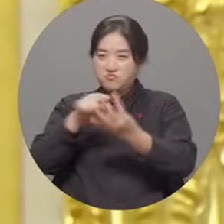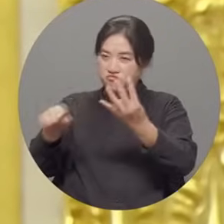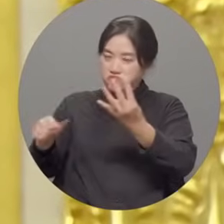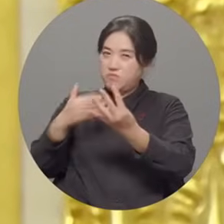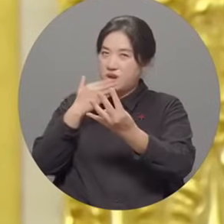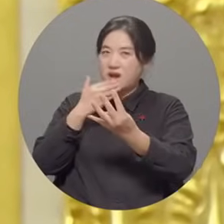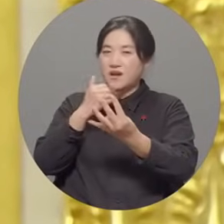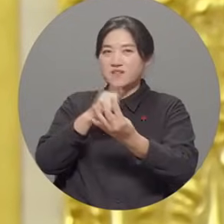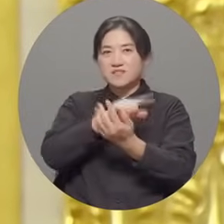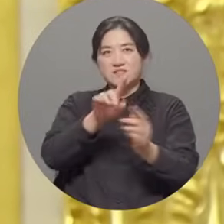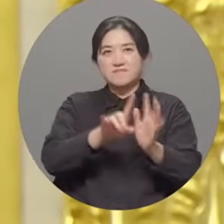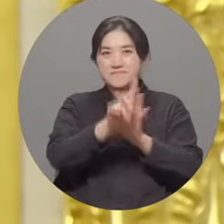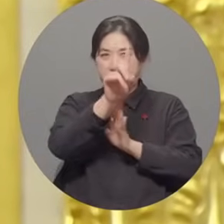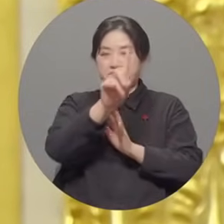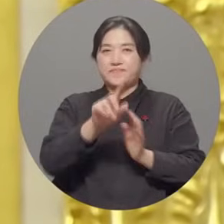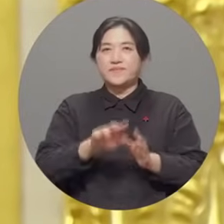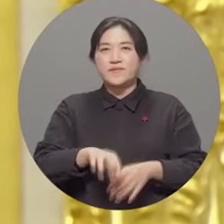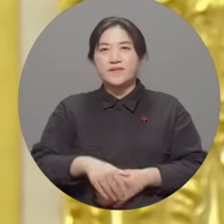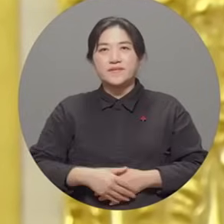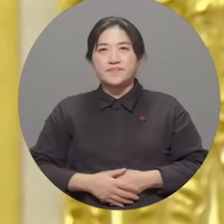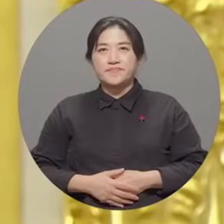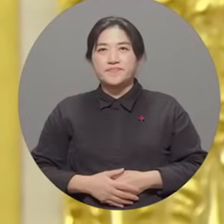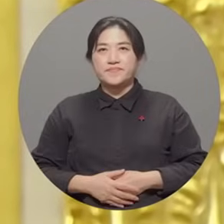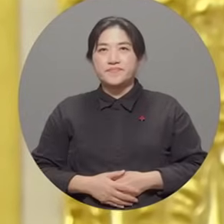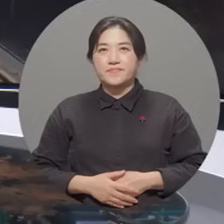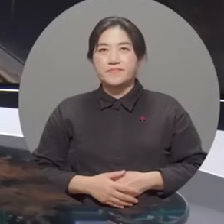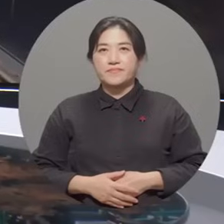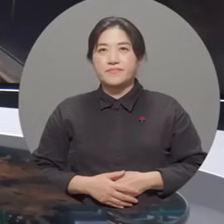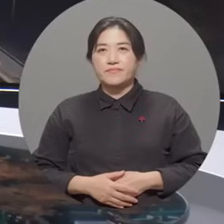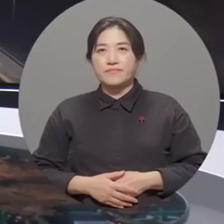있었습니다. 뉴욕에서 MBC 뉴스 강나림입니다.